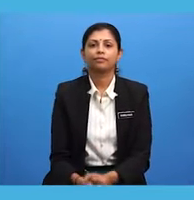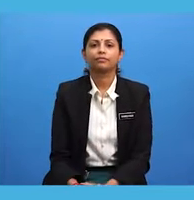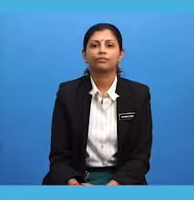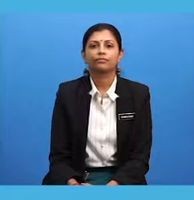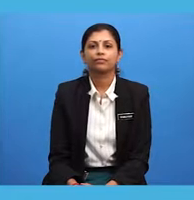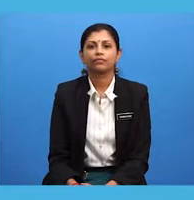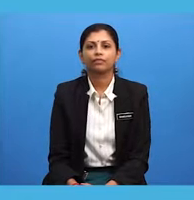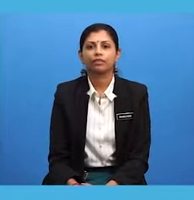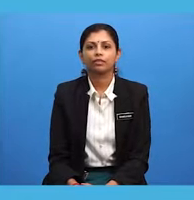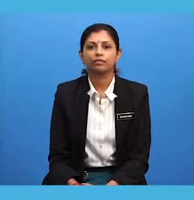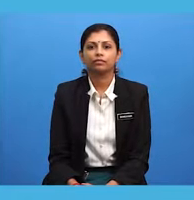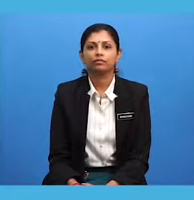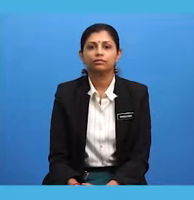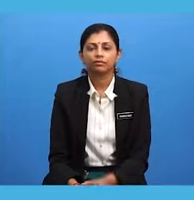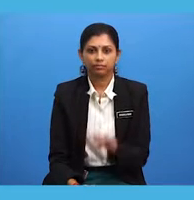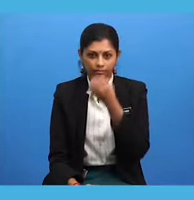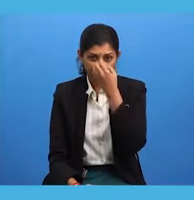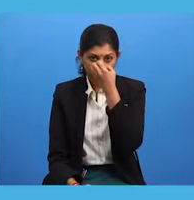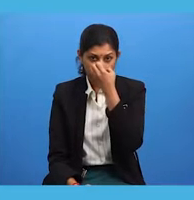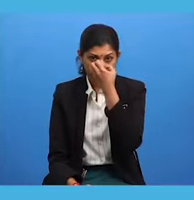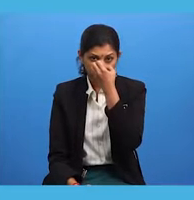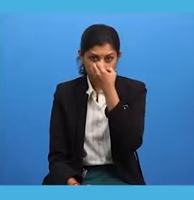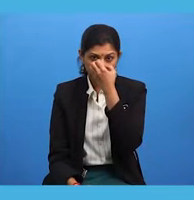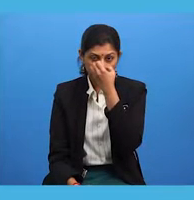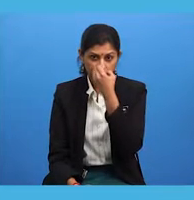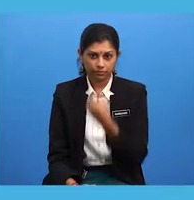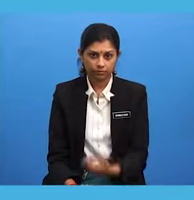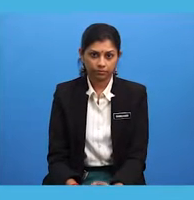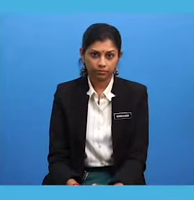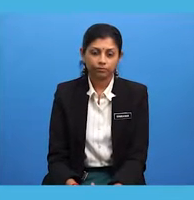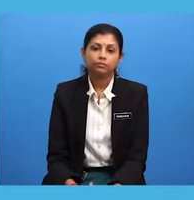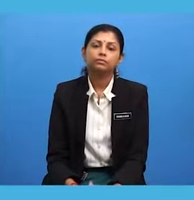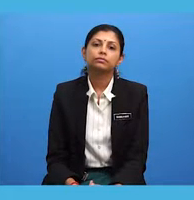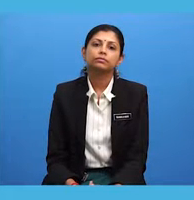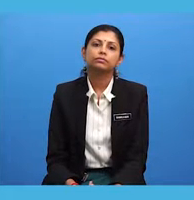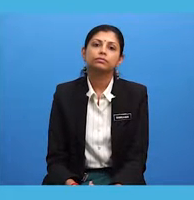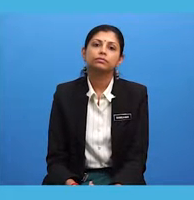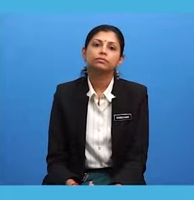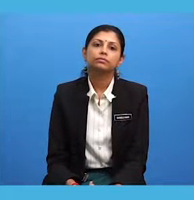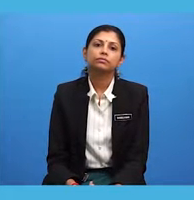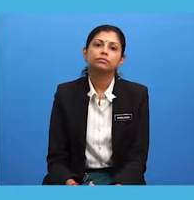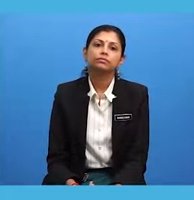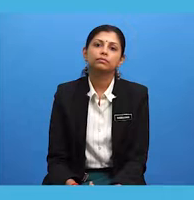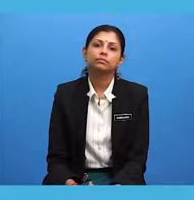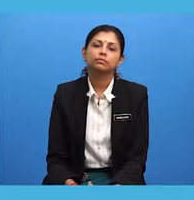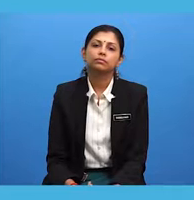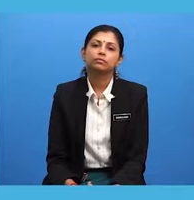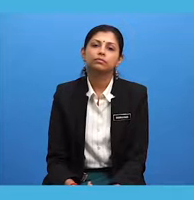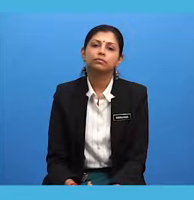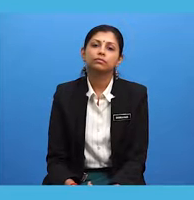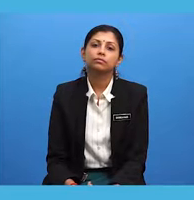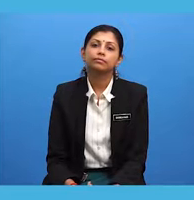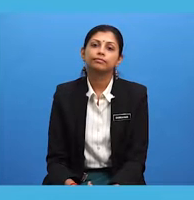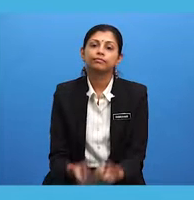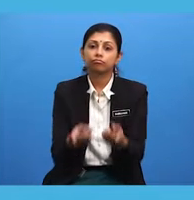Antara peringkat yang berlabel A, B, C atau D, yang manakah